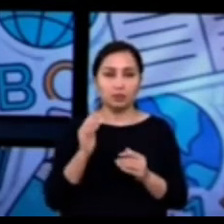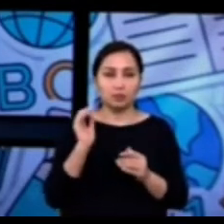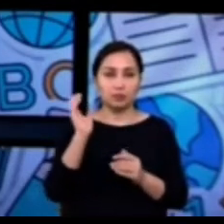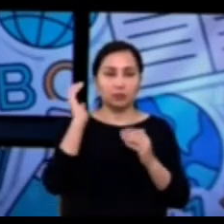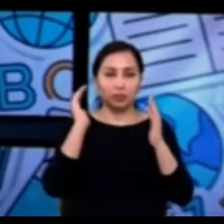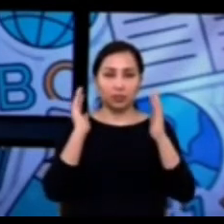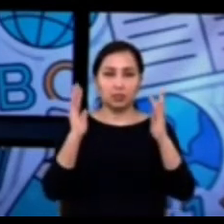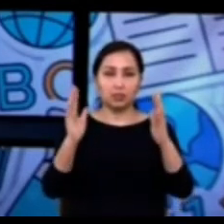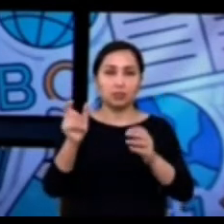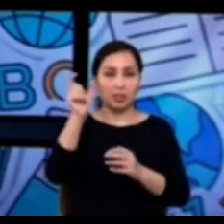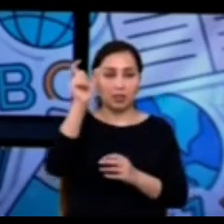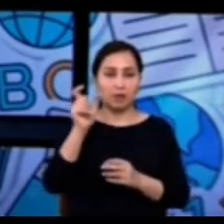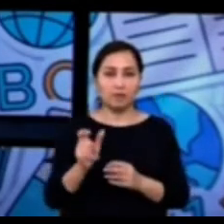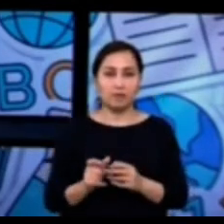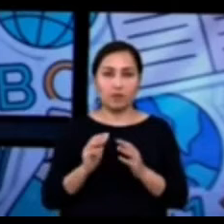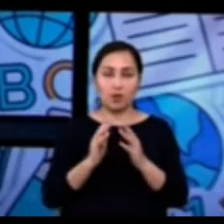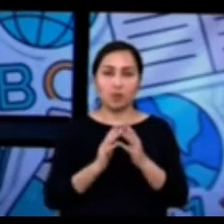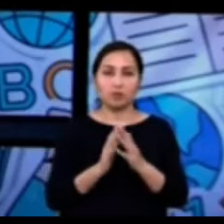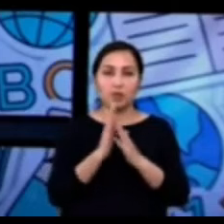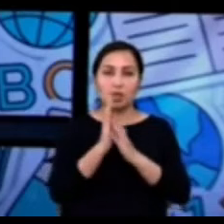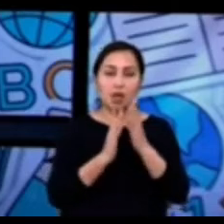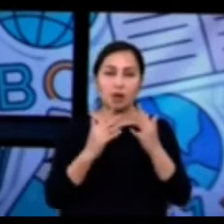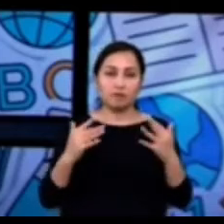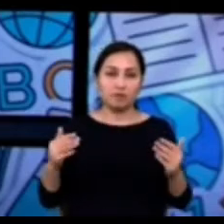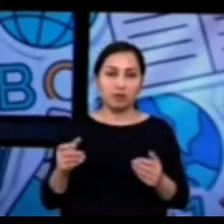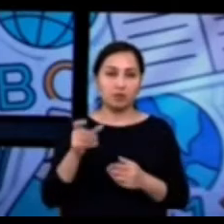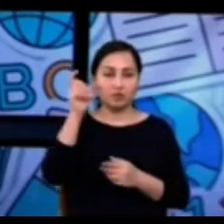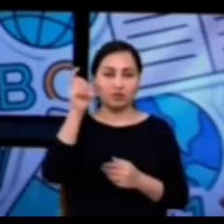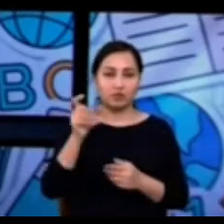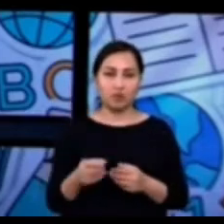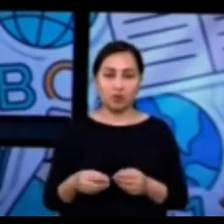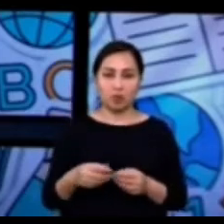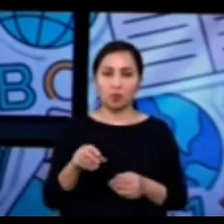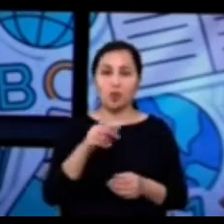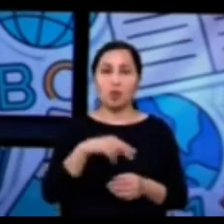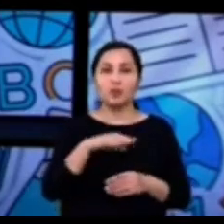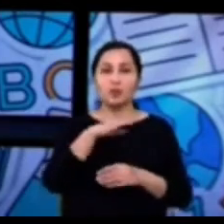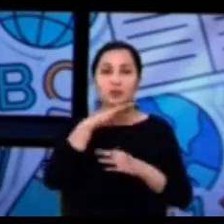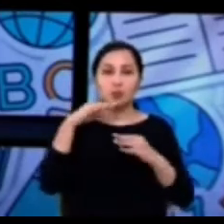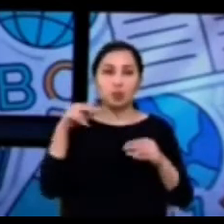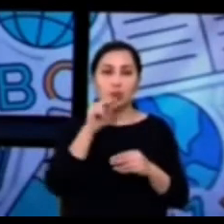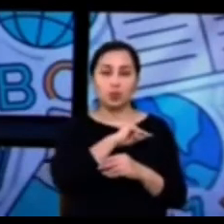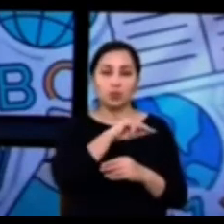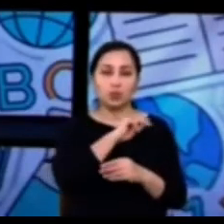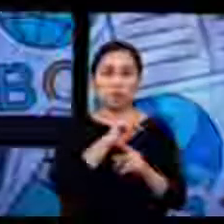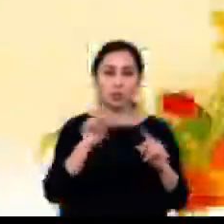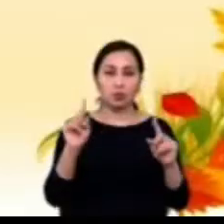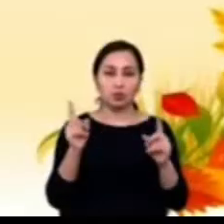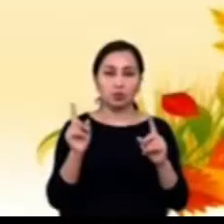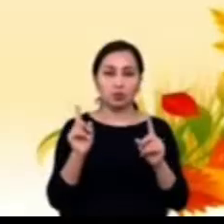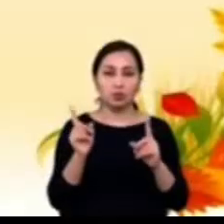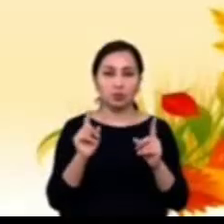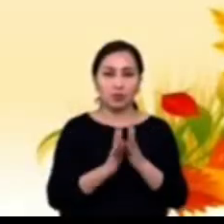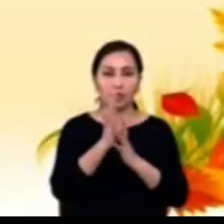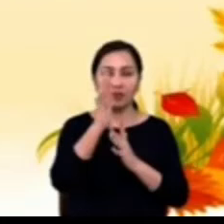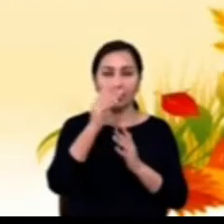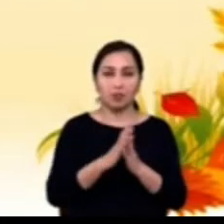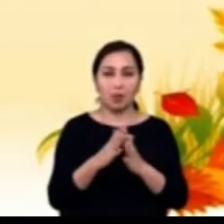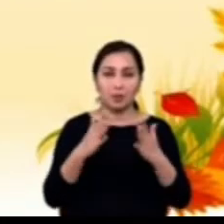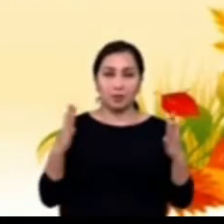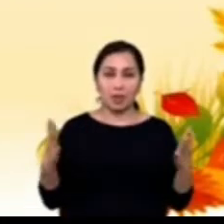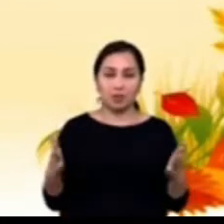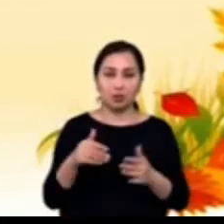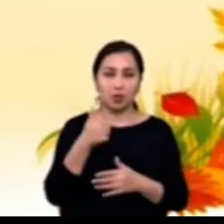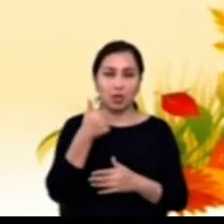садоводов. Овощеводы и садоводы вкладывают очень много труда, чтобы выращивать